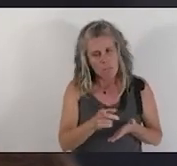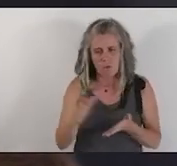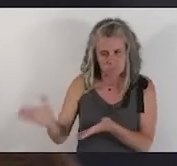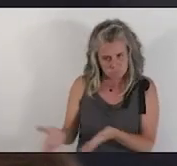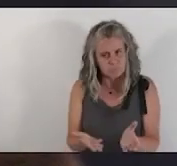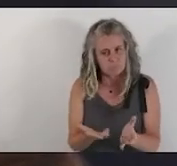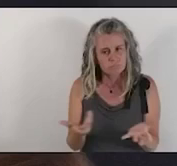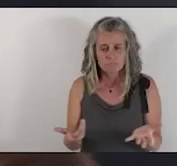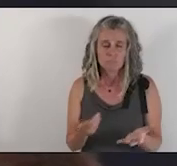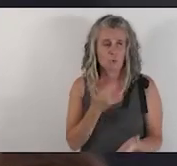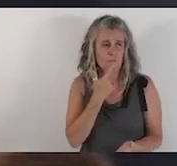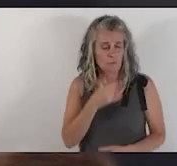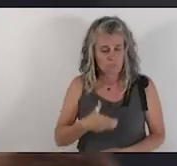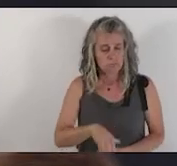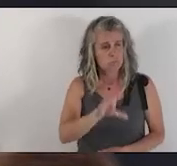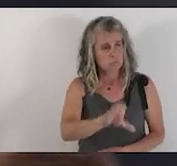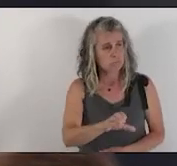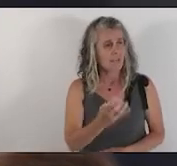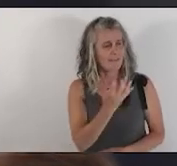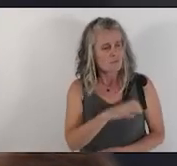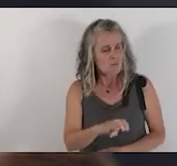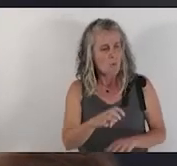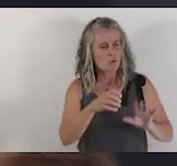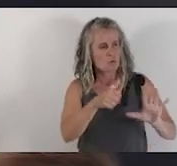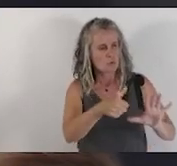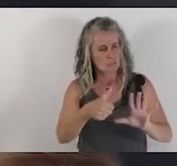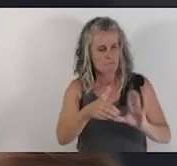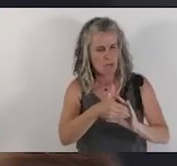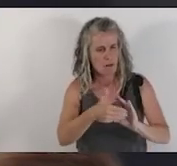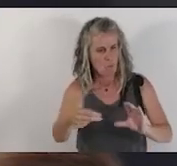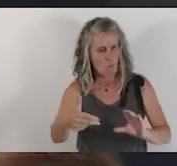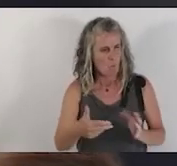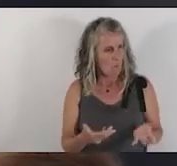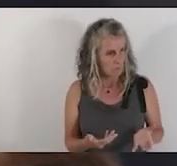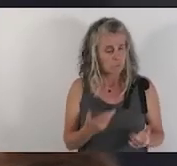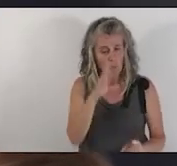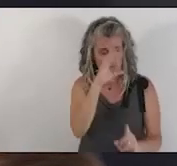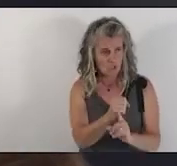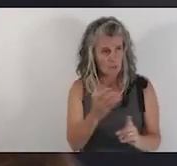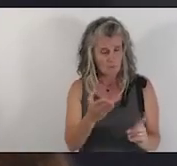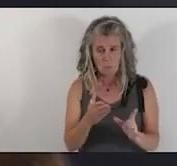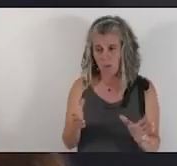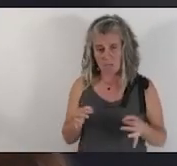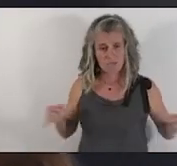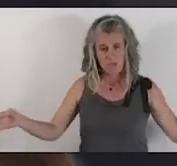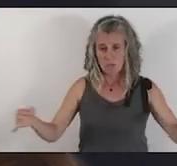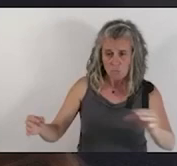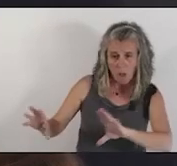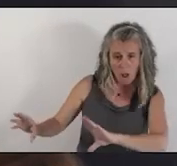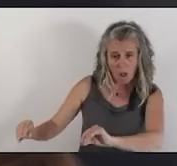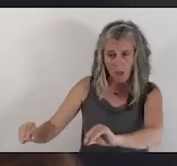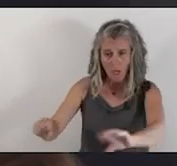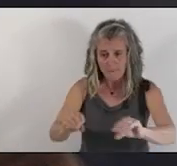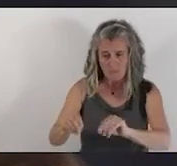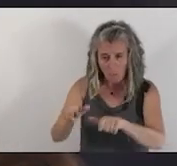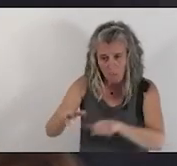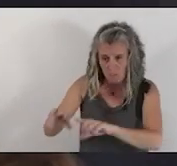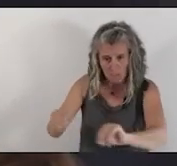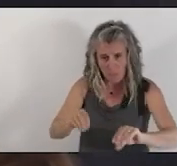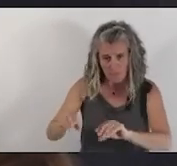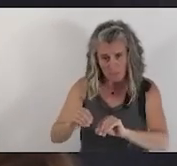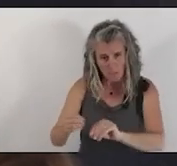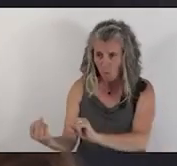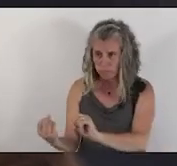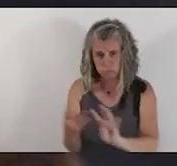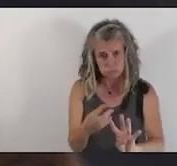466 000 euros, dont le but est qu'il y ait une égalité territoriale et que dans les zones où